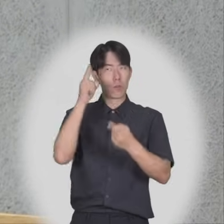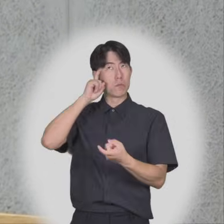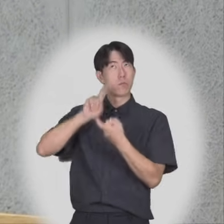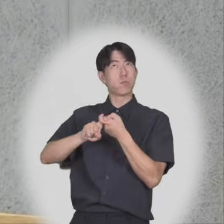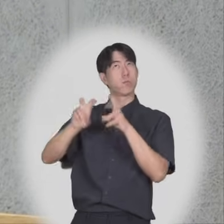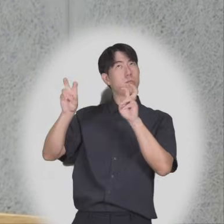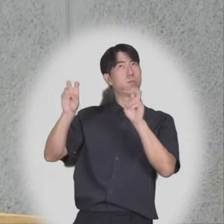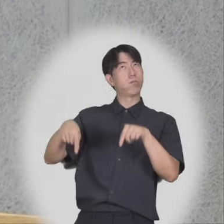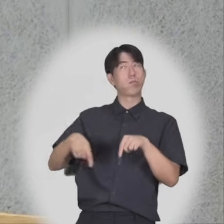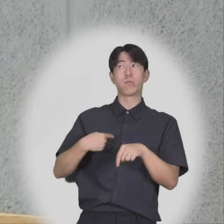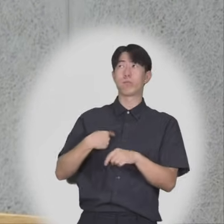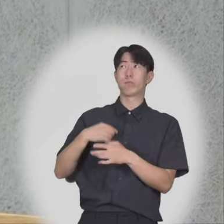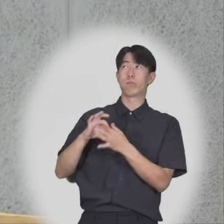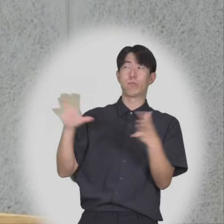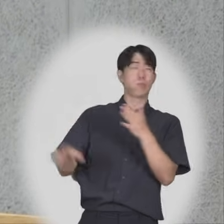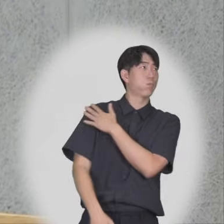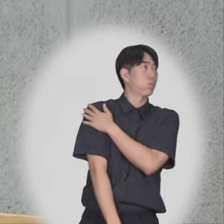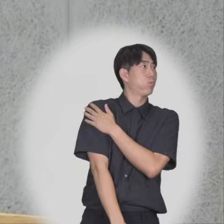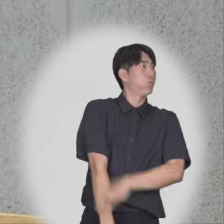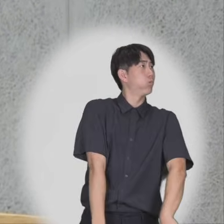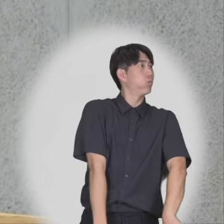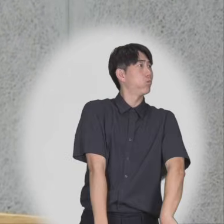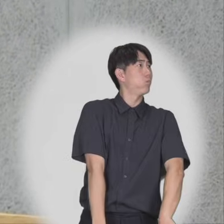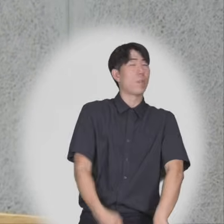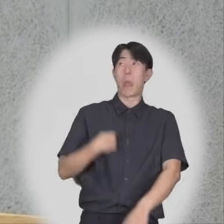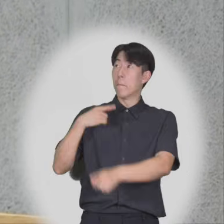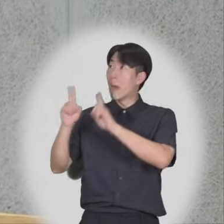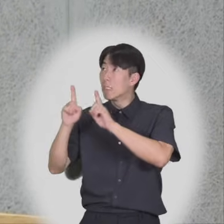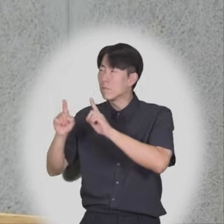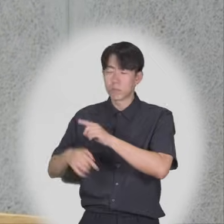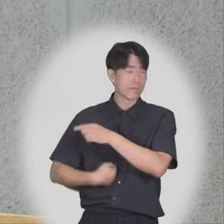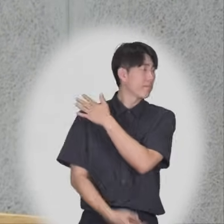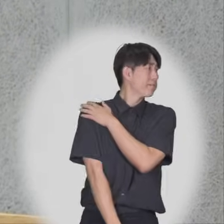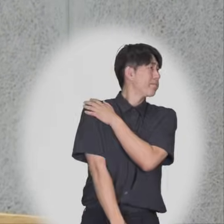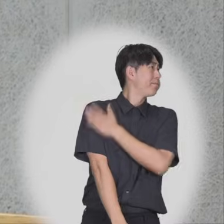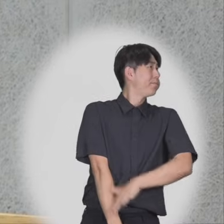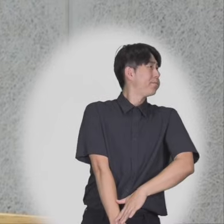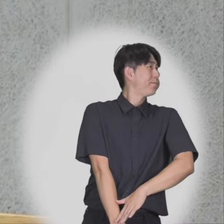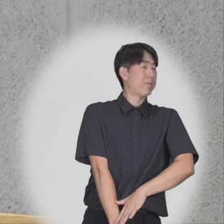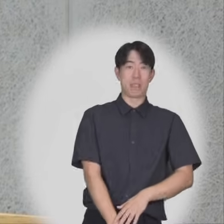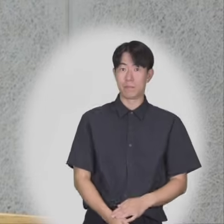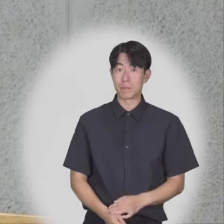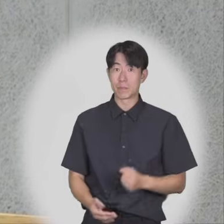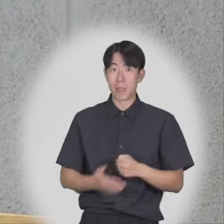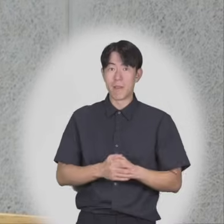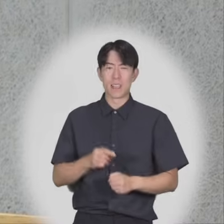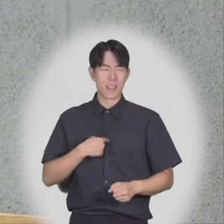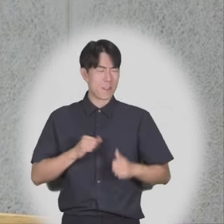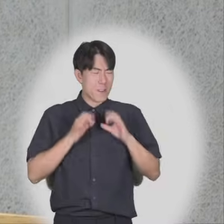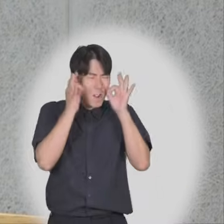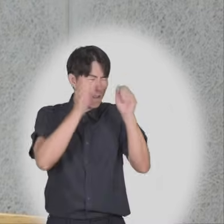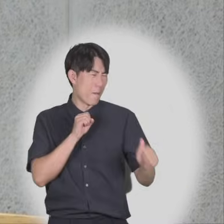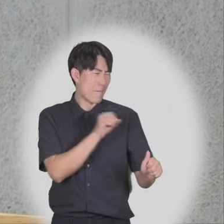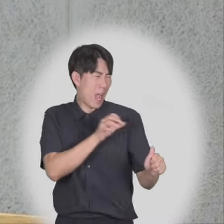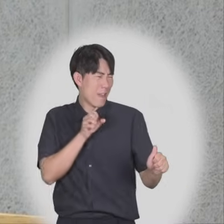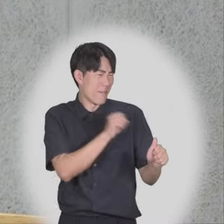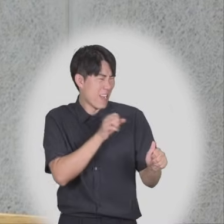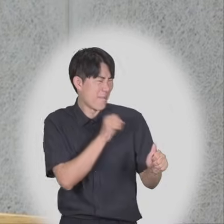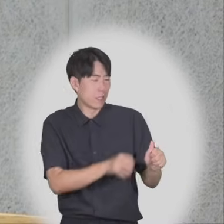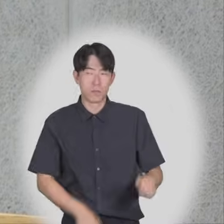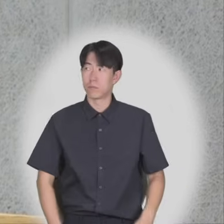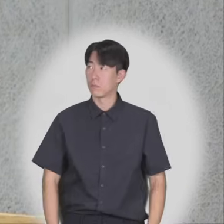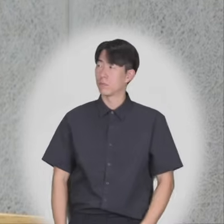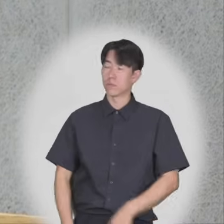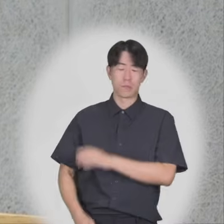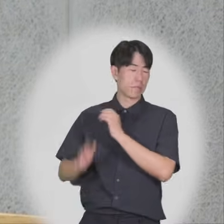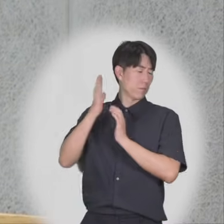I don't care. 나하고 아무 상관없다. 무슨 상관이야 나하고. 그러니까 무슨 말을 해도 상관이 없다고 생각하고 아예 들으려고